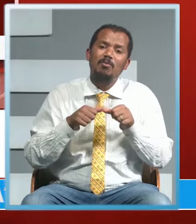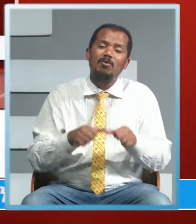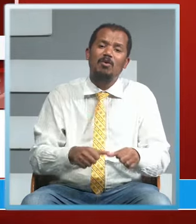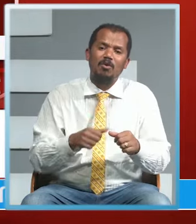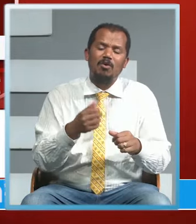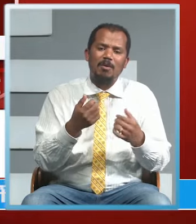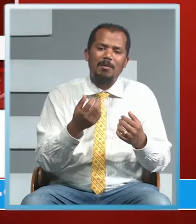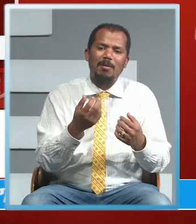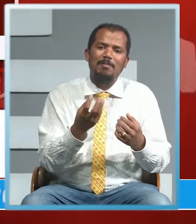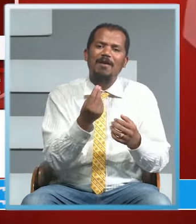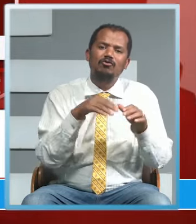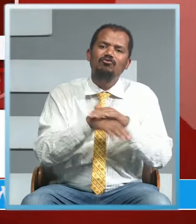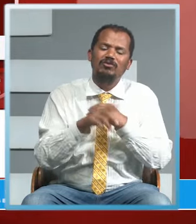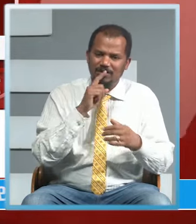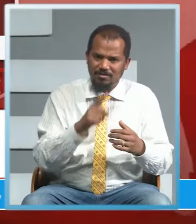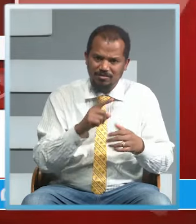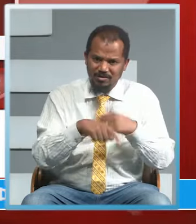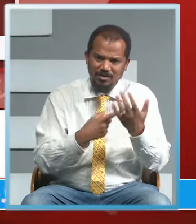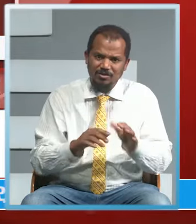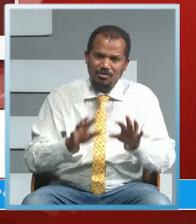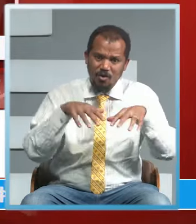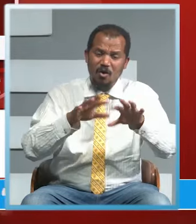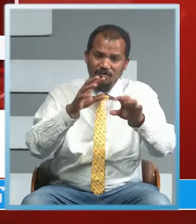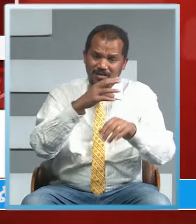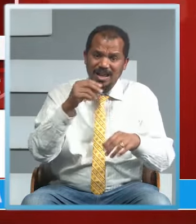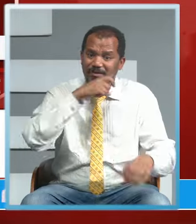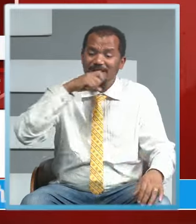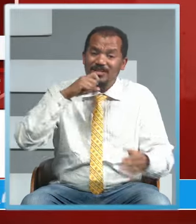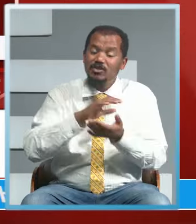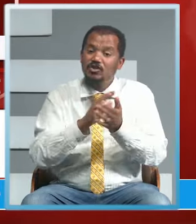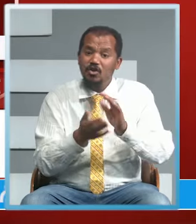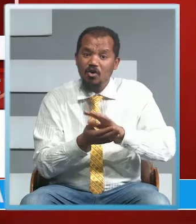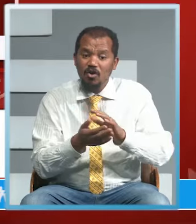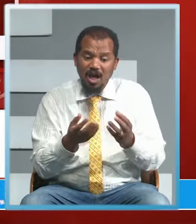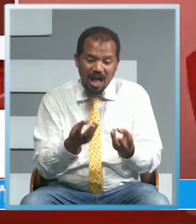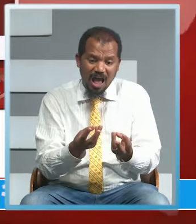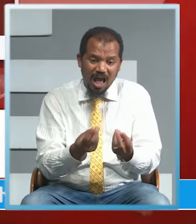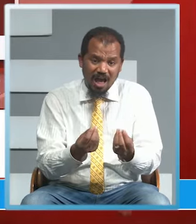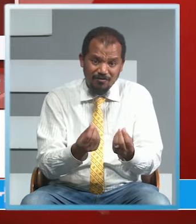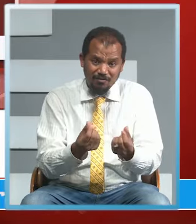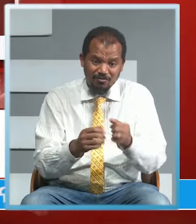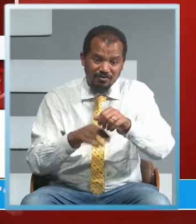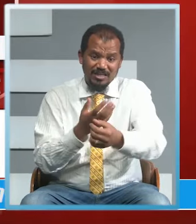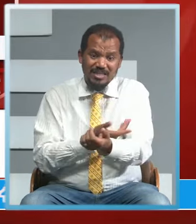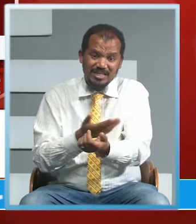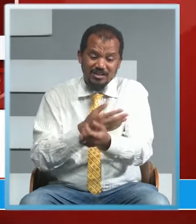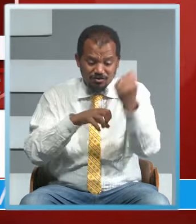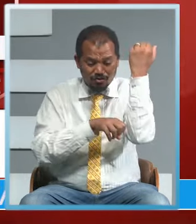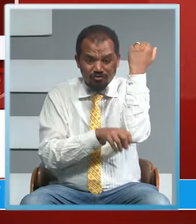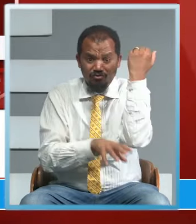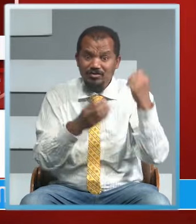ተደብቆ የሚቆየው በአፈር ውስጥ ነው። ስለዚህ በጎርፍና በድርቅ ሲሆን አፈሩን ይሄ